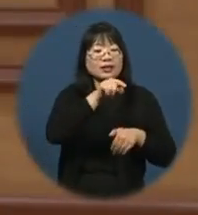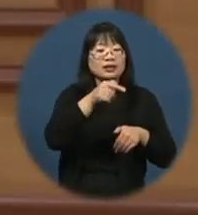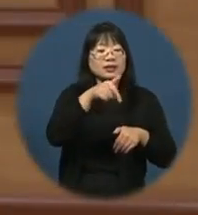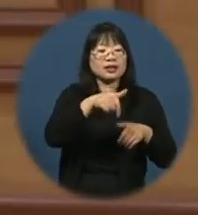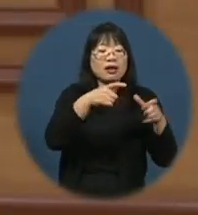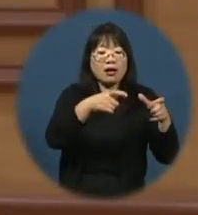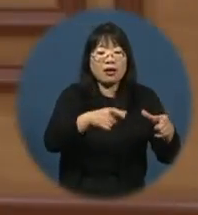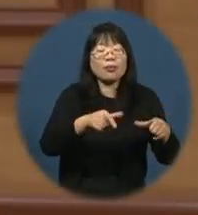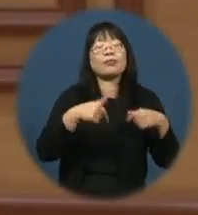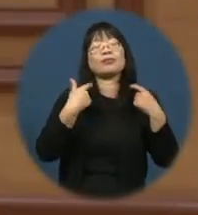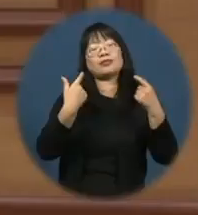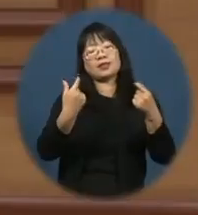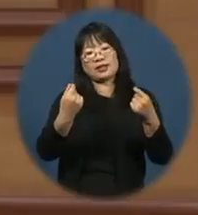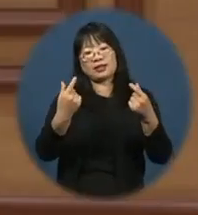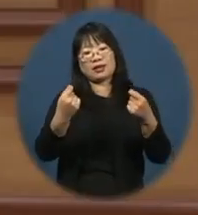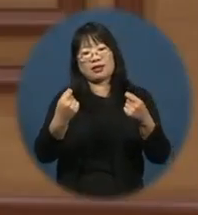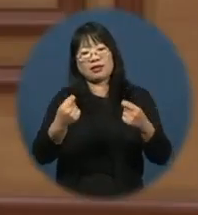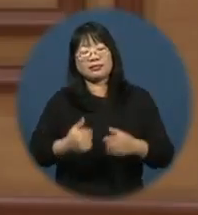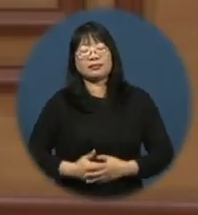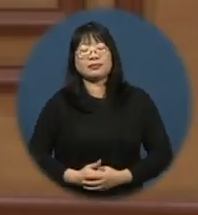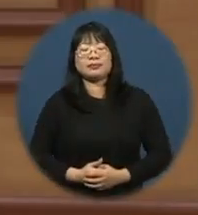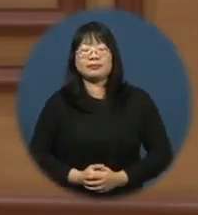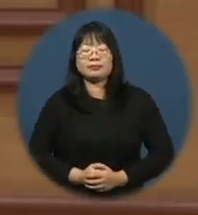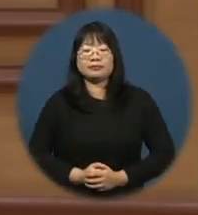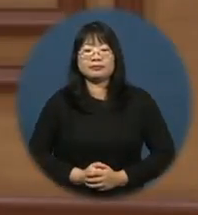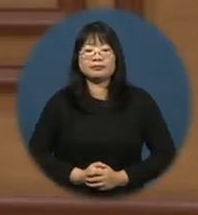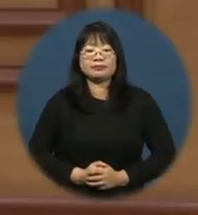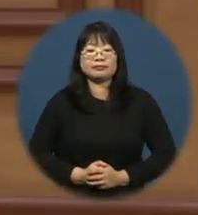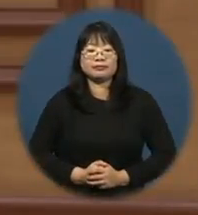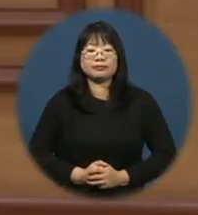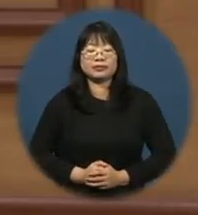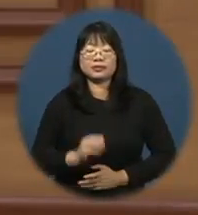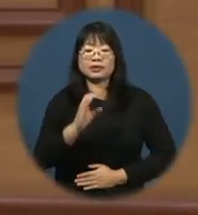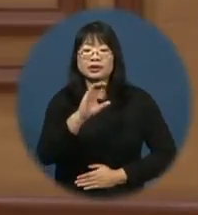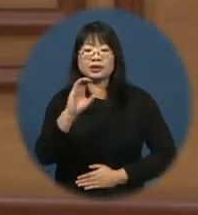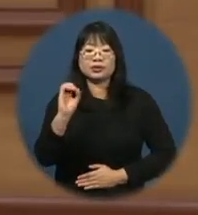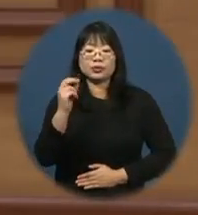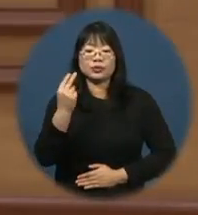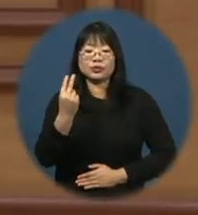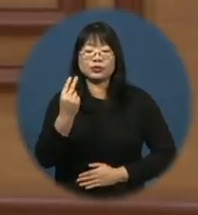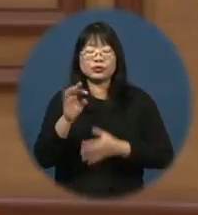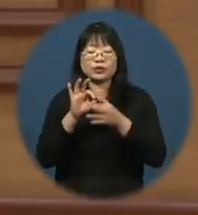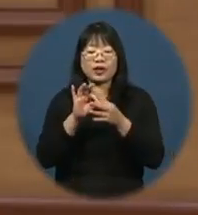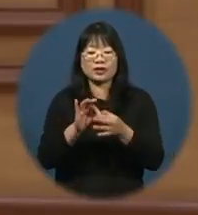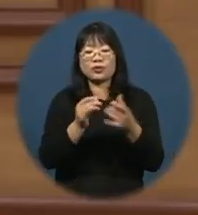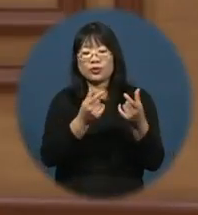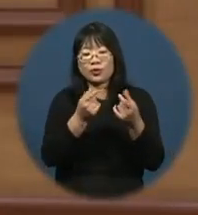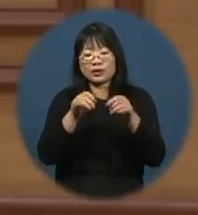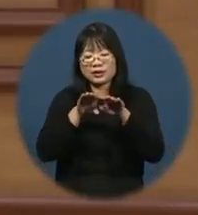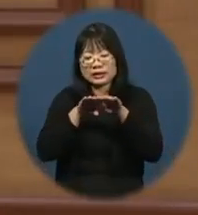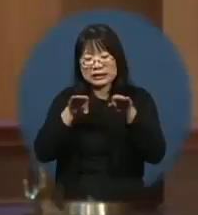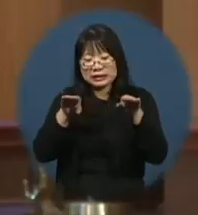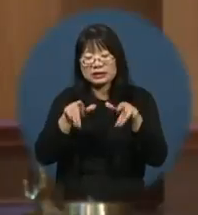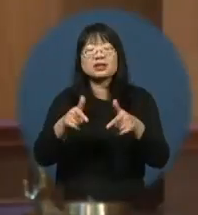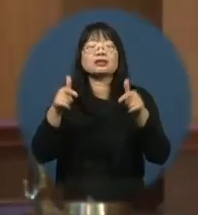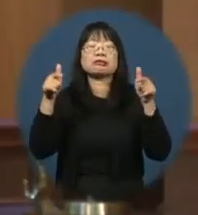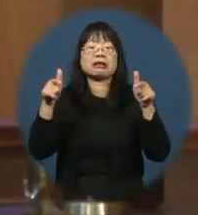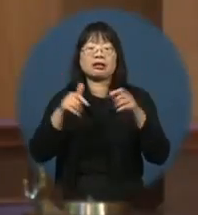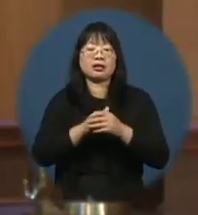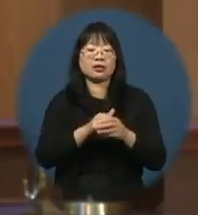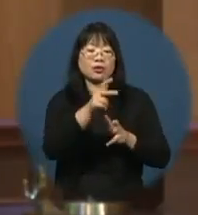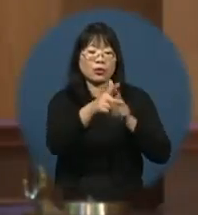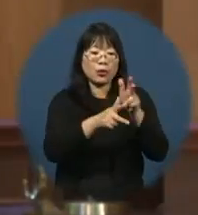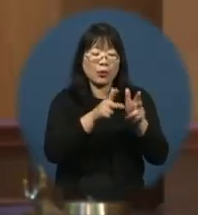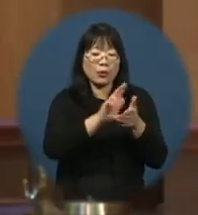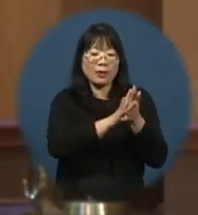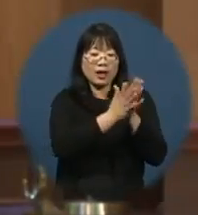마찬가지로 네. 같은 정도의 밀도를 가지고 이산화탄소량들이 계속 증가하고 있습니다. 공업화하고는